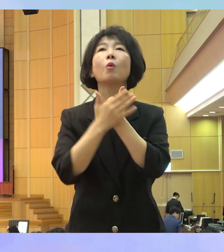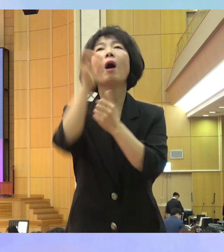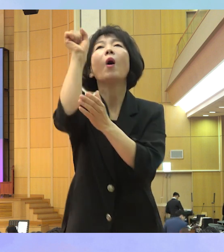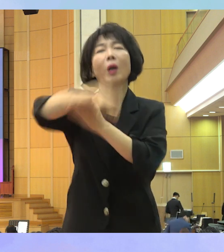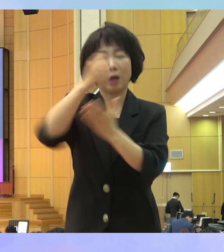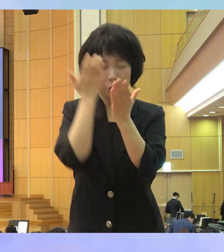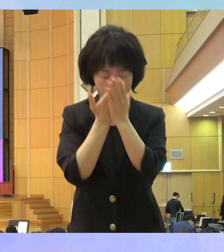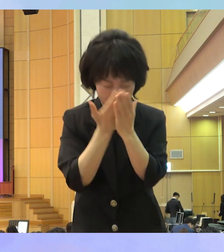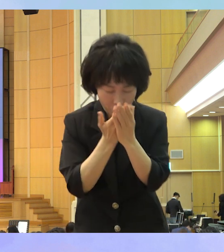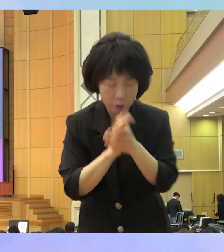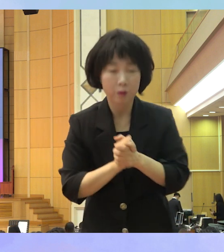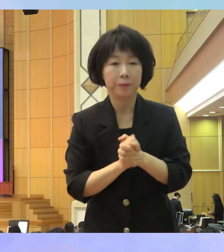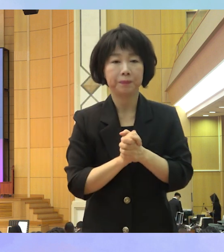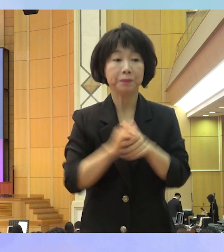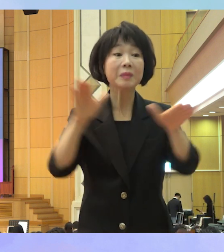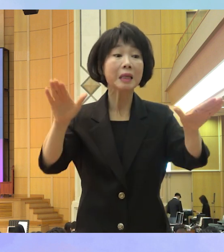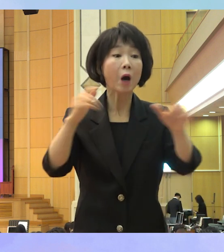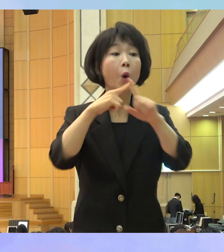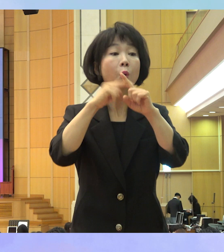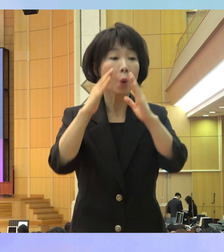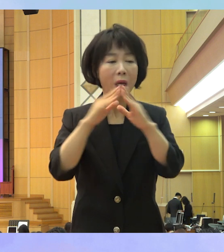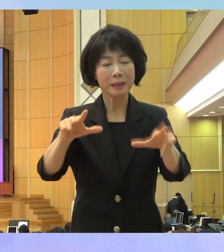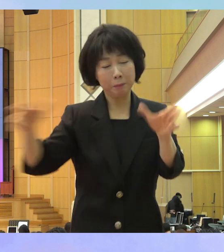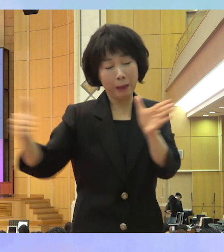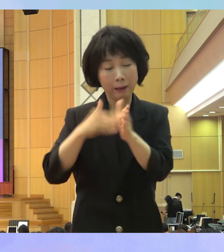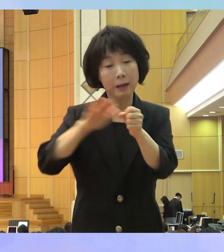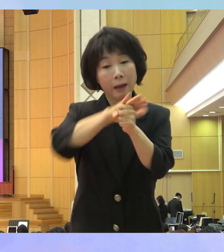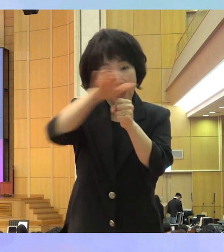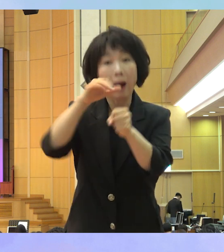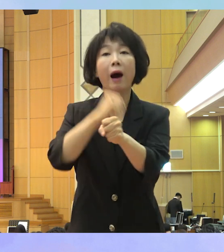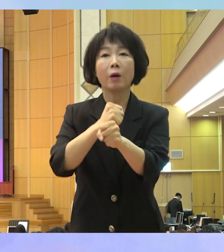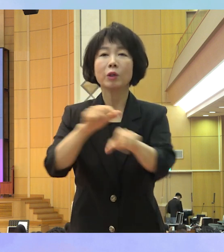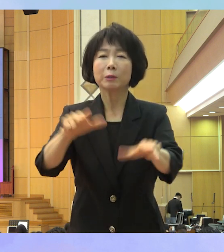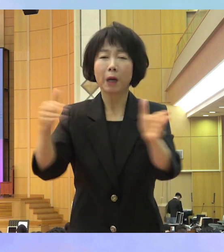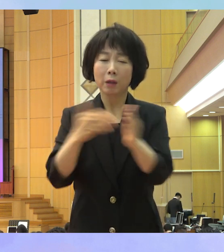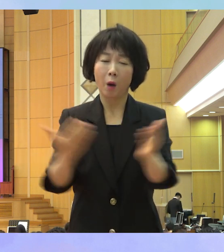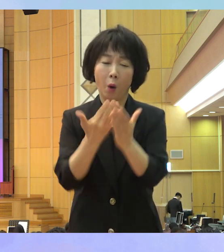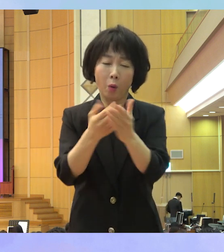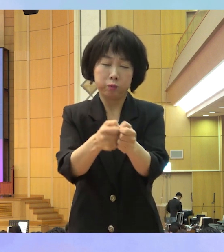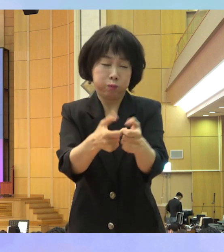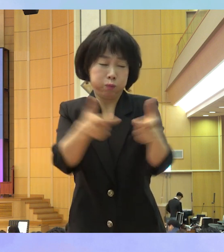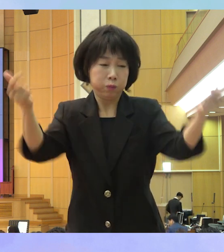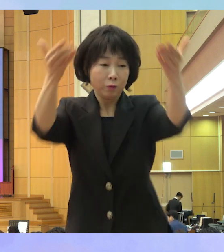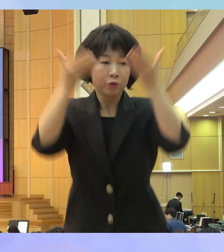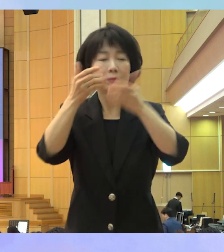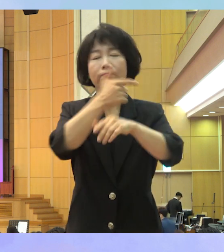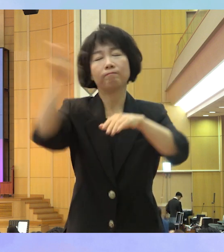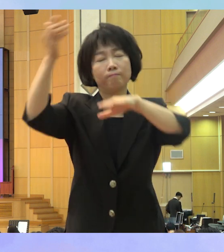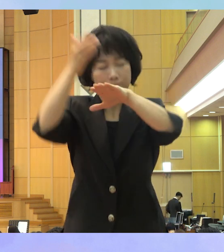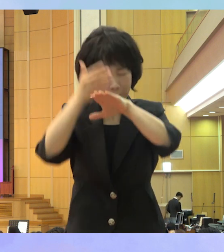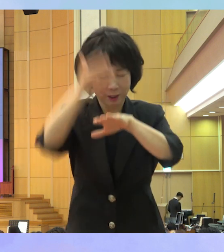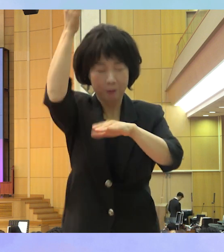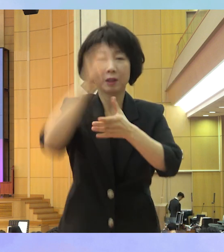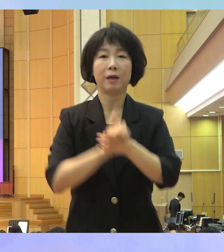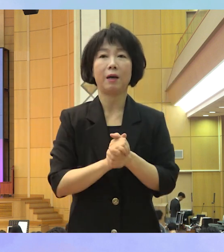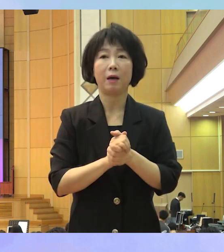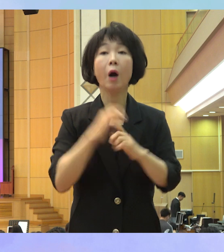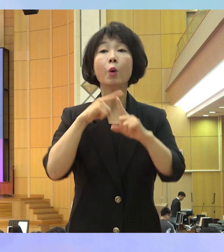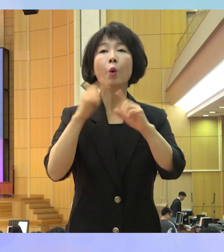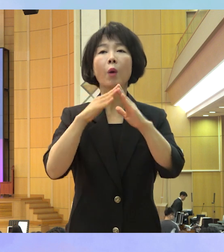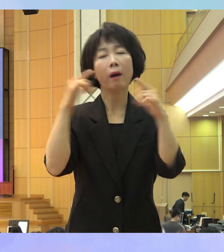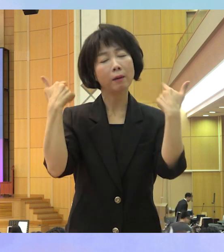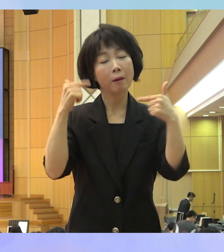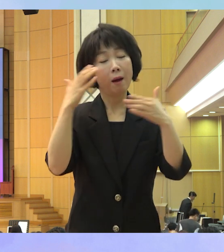허락하여 주옵소서. 우리 몸된 녹산교회를 사랑하셔서 이와 같이 부흥 발전케 하심을 감사합니다. 교회는